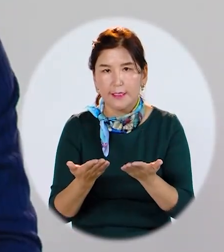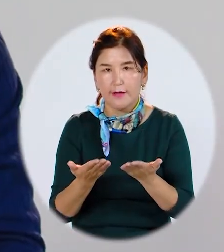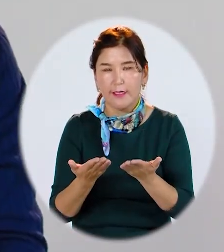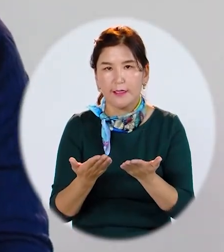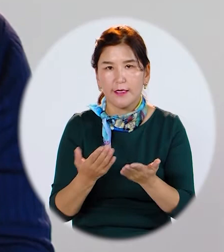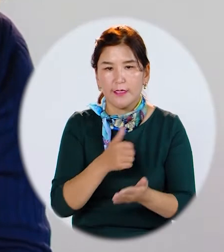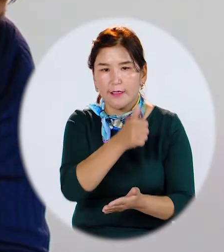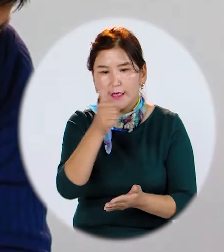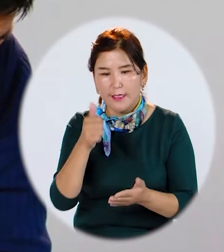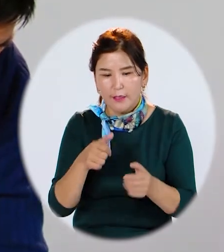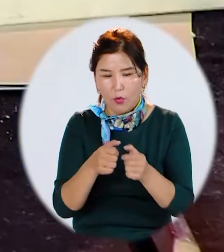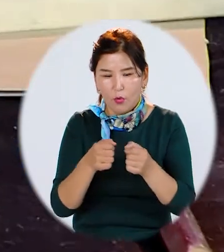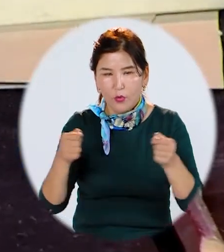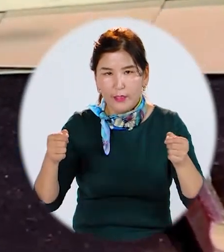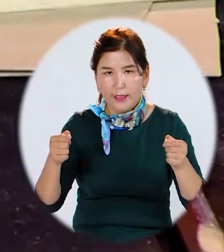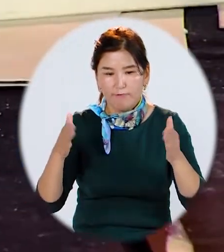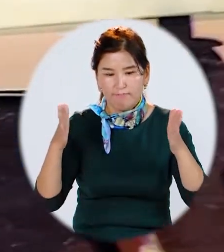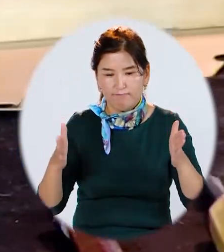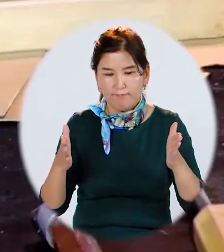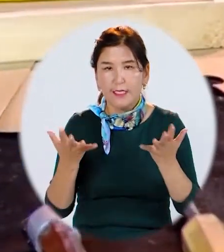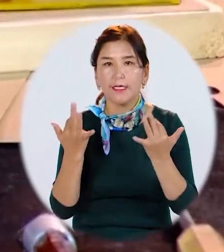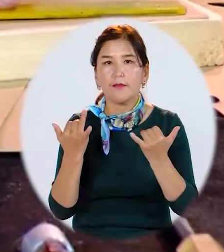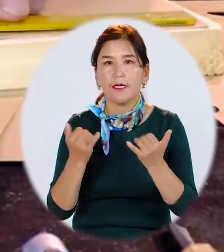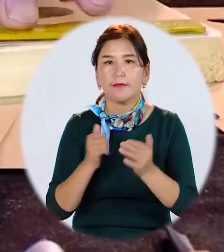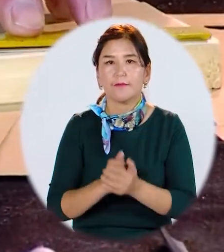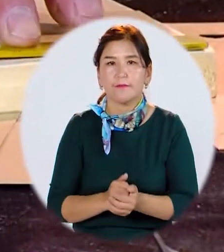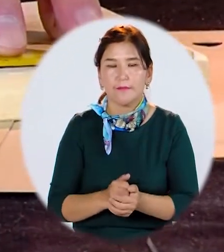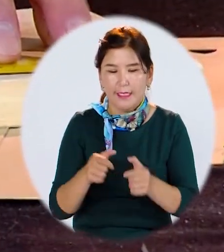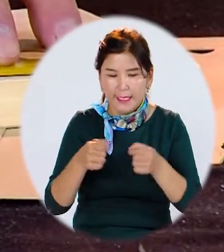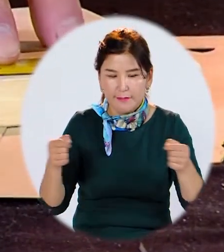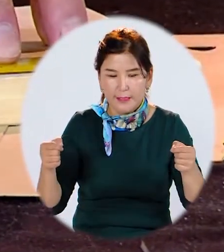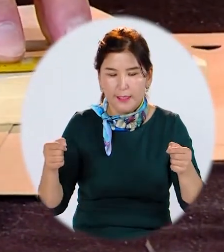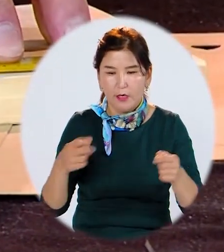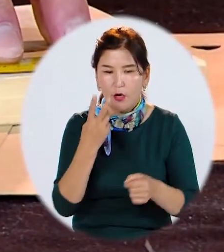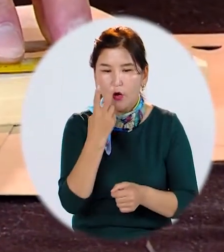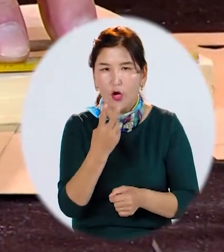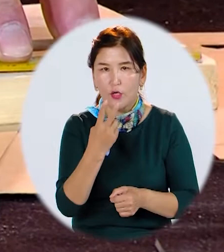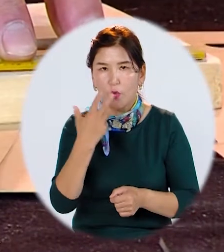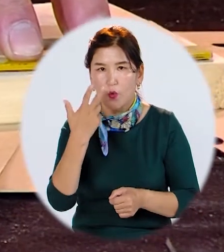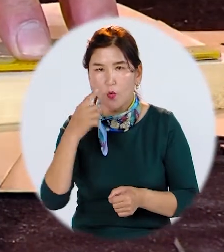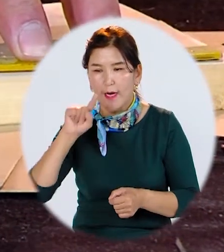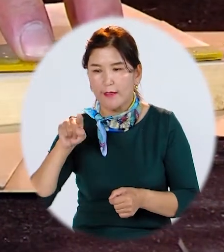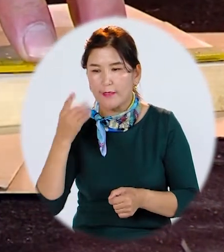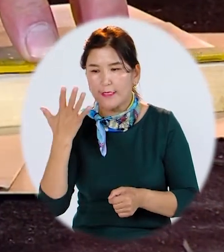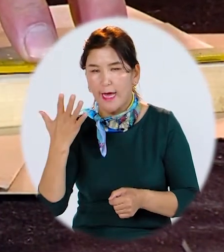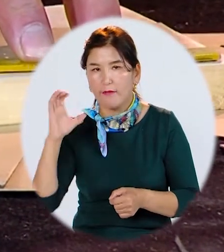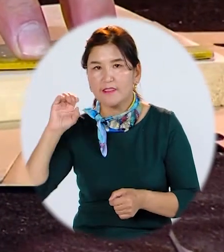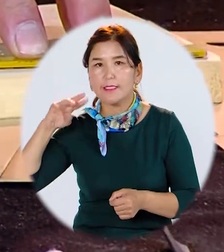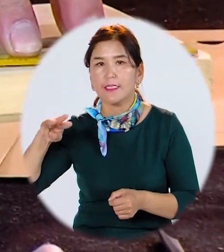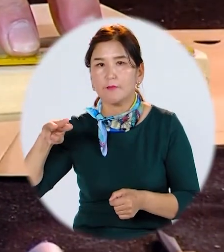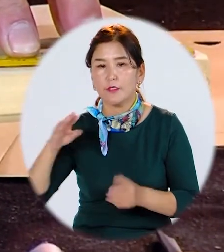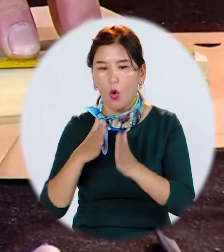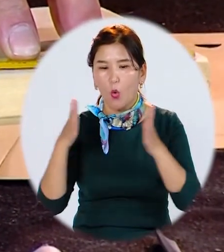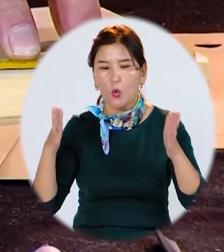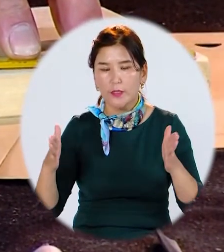нийт уртын нүгэн. За энэ уртыг бүгдээрээ хэмжий. За 23.5 см-ийн урттай